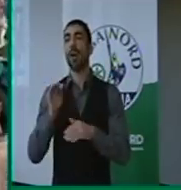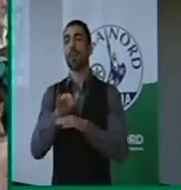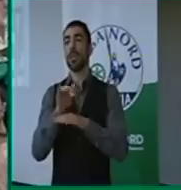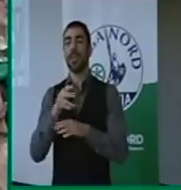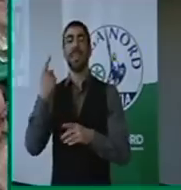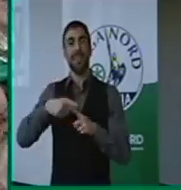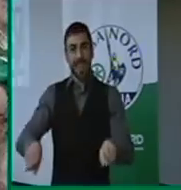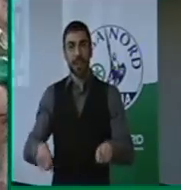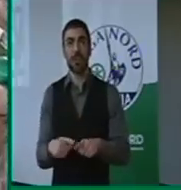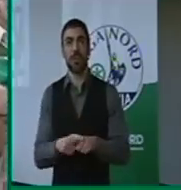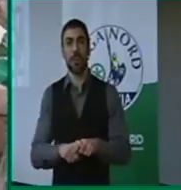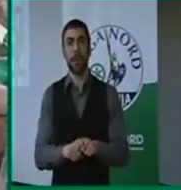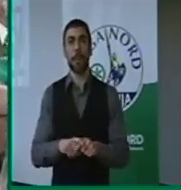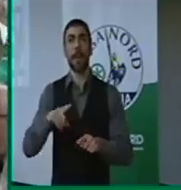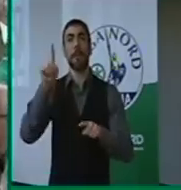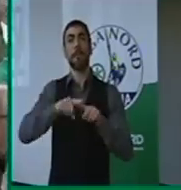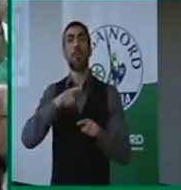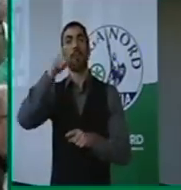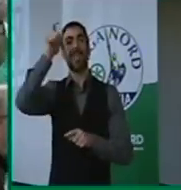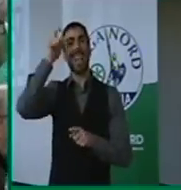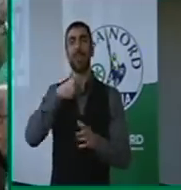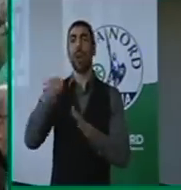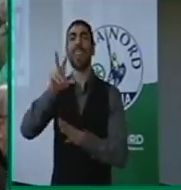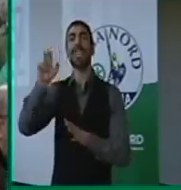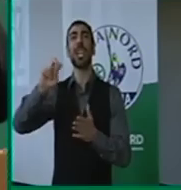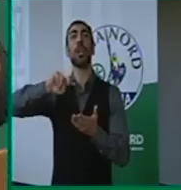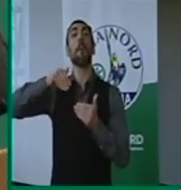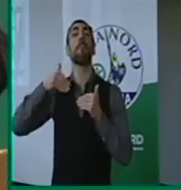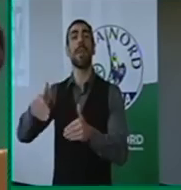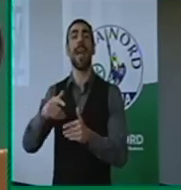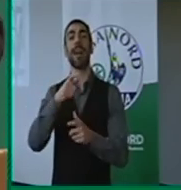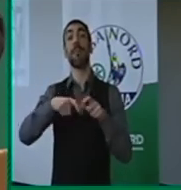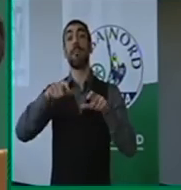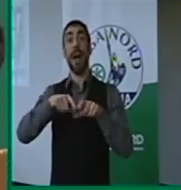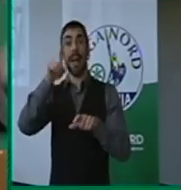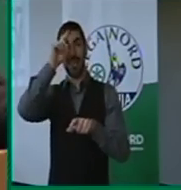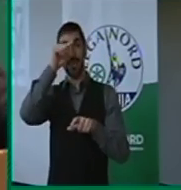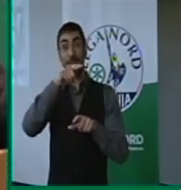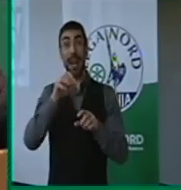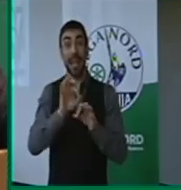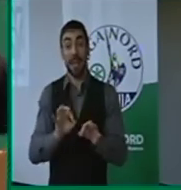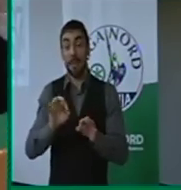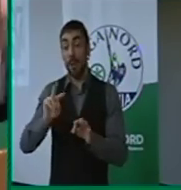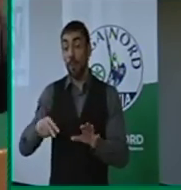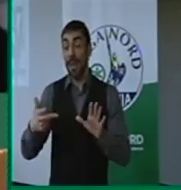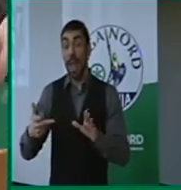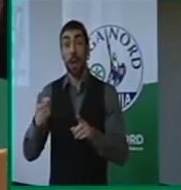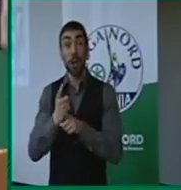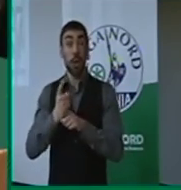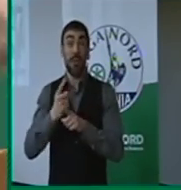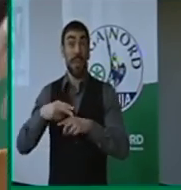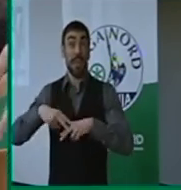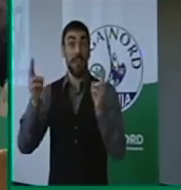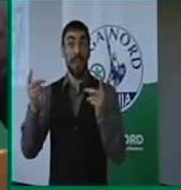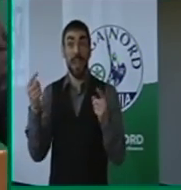dopo il divieto di aiuti di Stato hanno dato 300 miliardi alle loro banche che stavano per saltare tutte nel 2008 E allora loro hanno